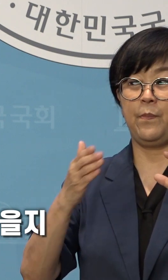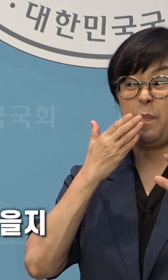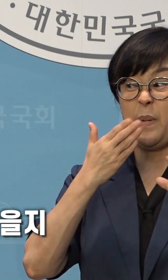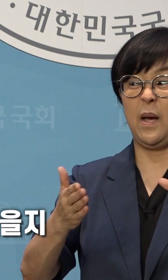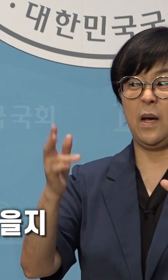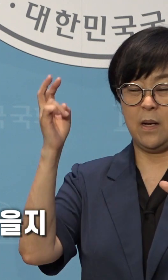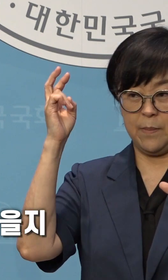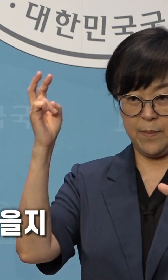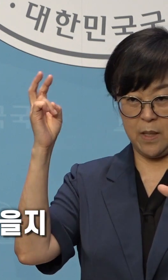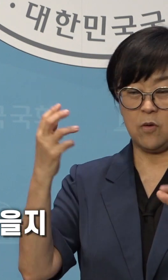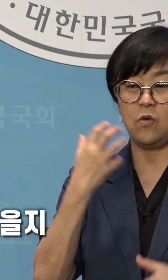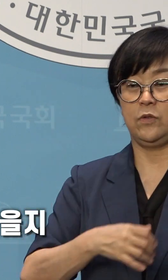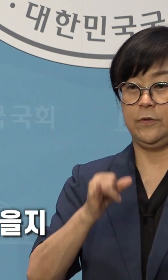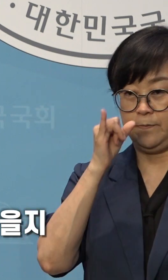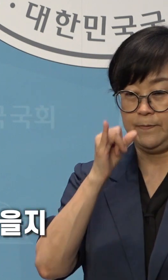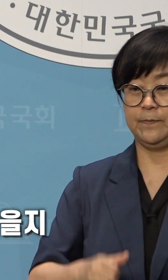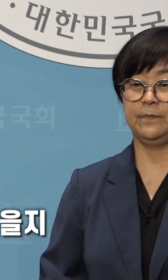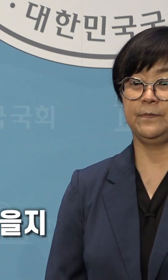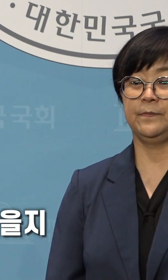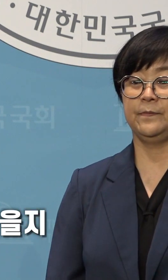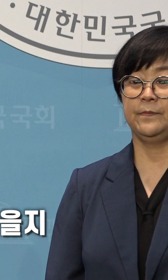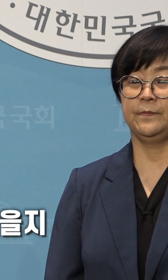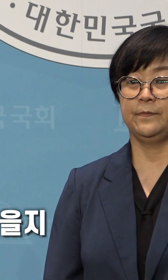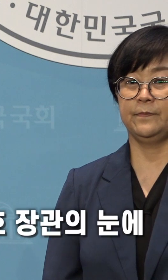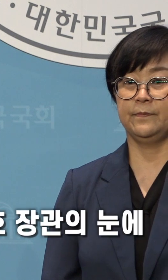선언하지 않을지 우려스러운 지경입니다.